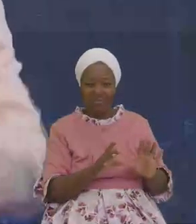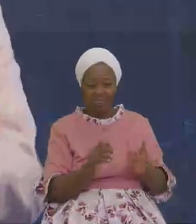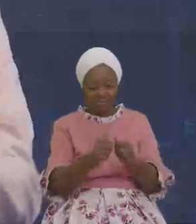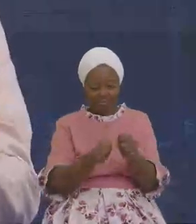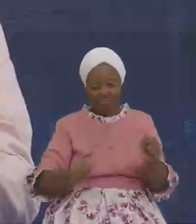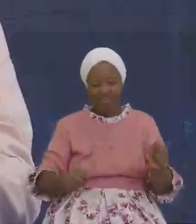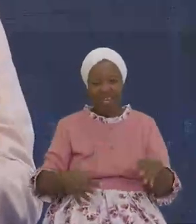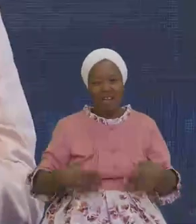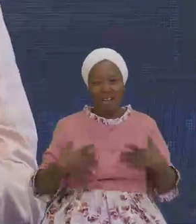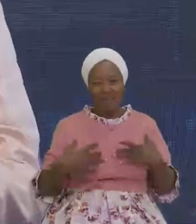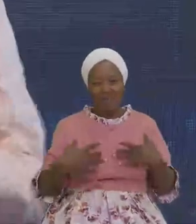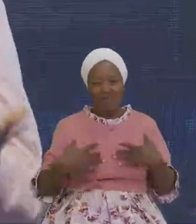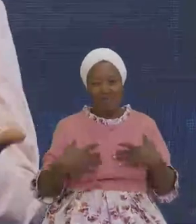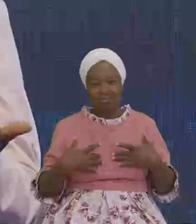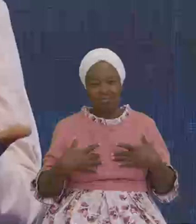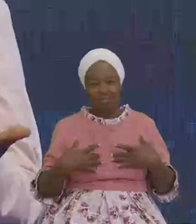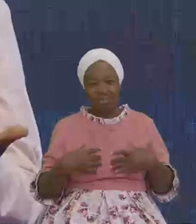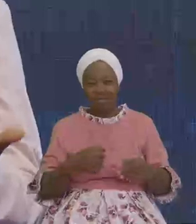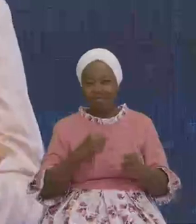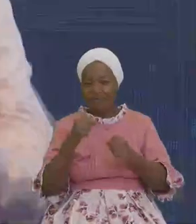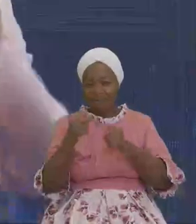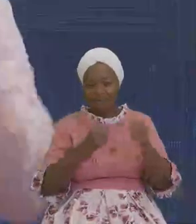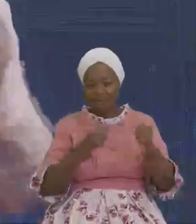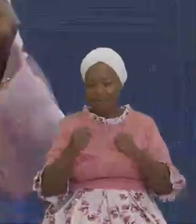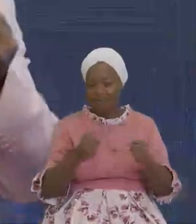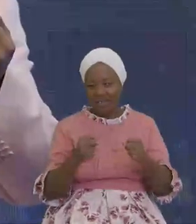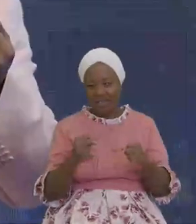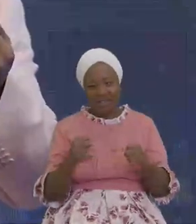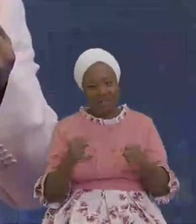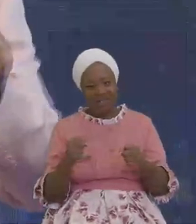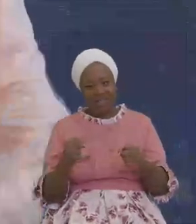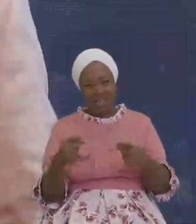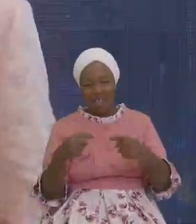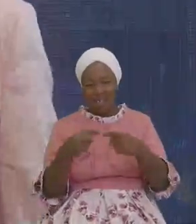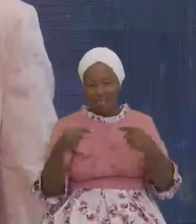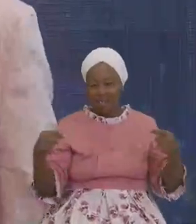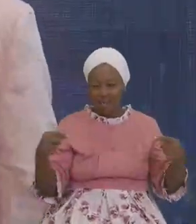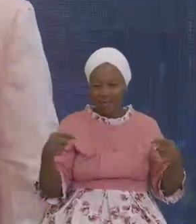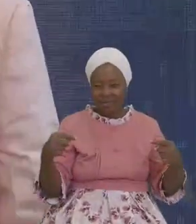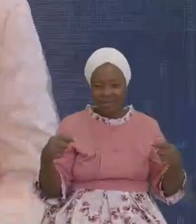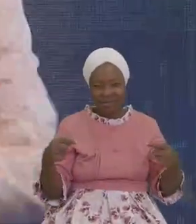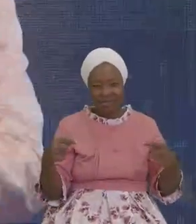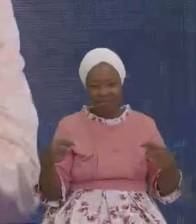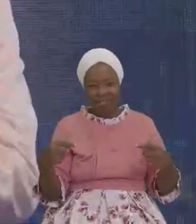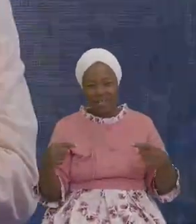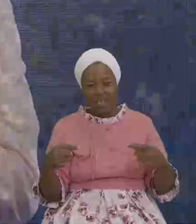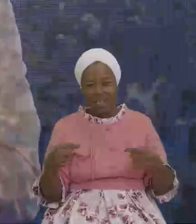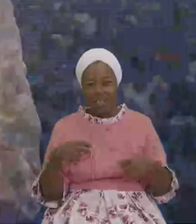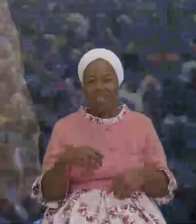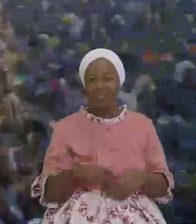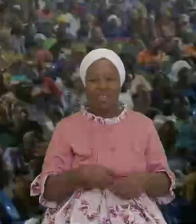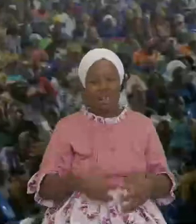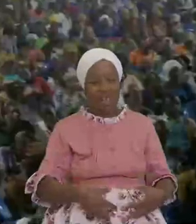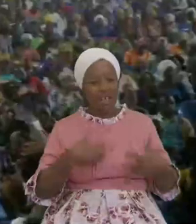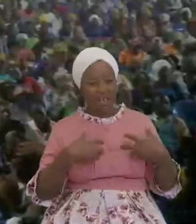haine, vie abrogée, les querelles, les inimités, les jalousies,